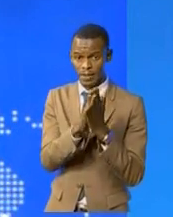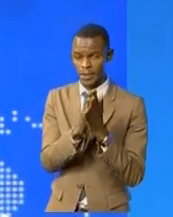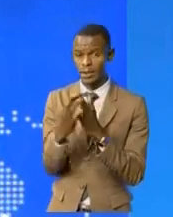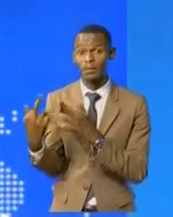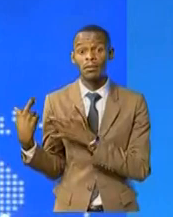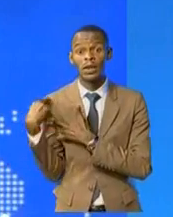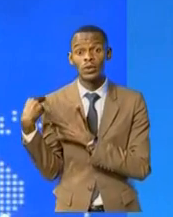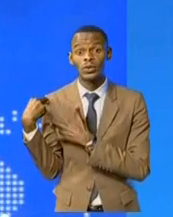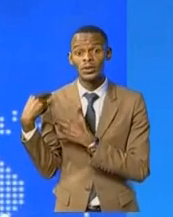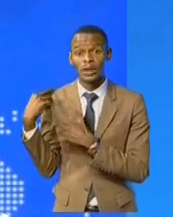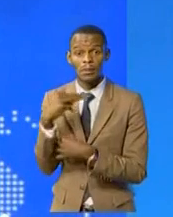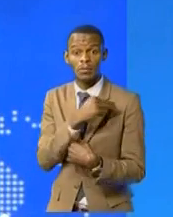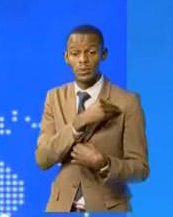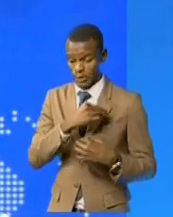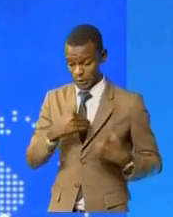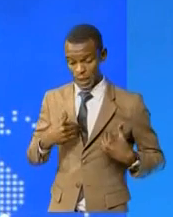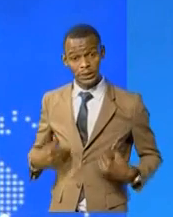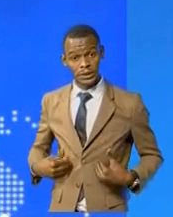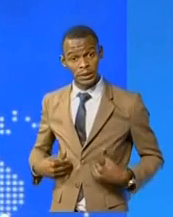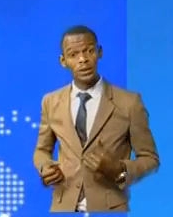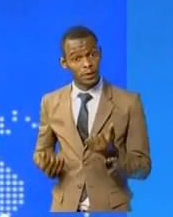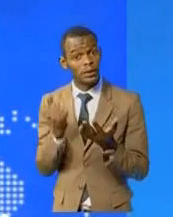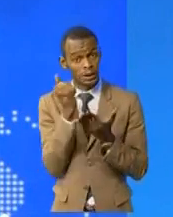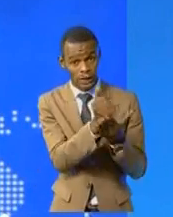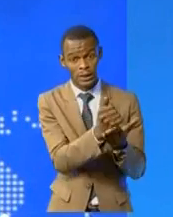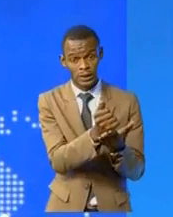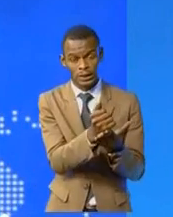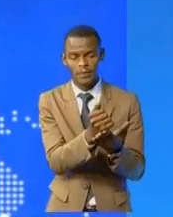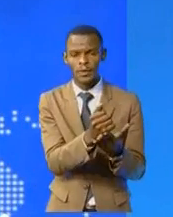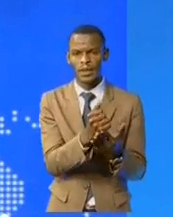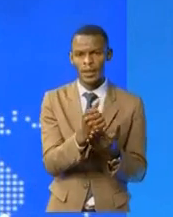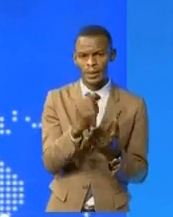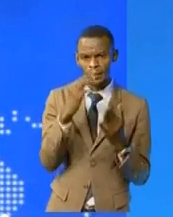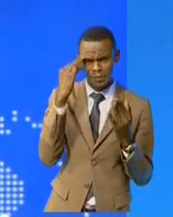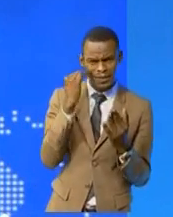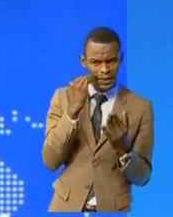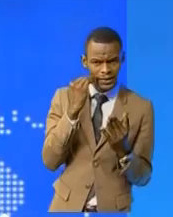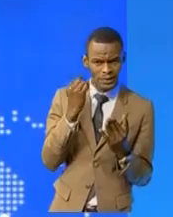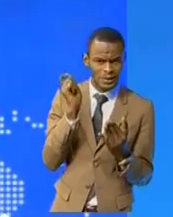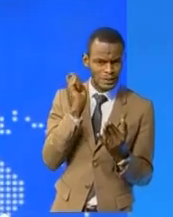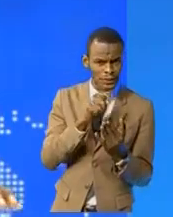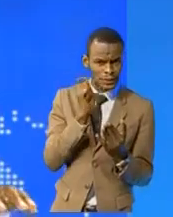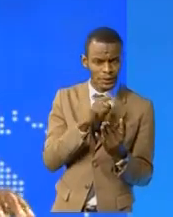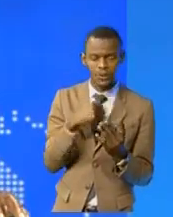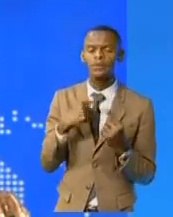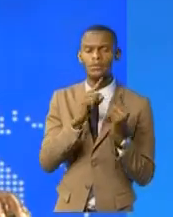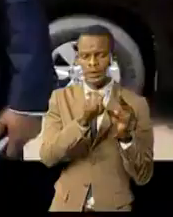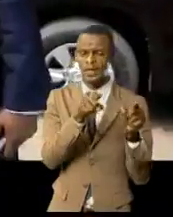charge sanitaire. L'ancien ministre et acteur politique Freddy Nkita s'est rendu sur place pour un apport